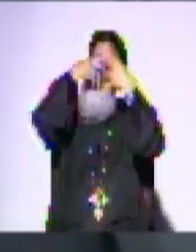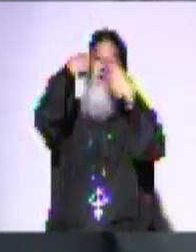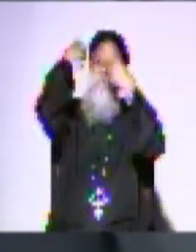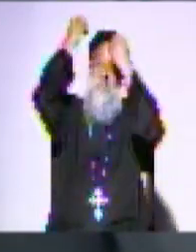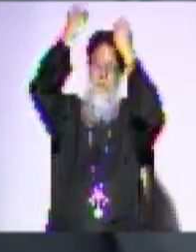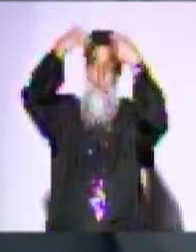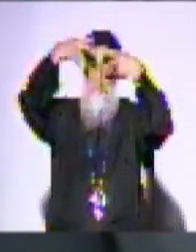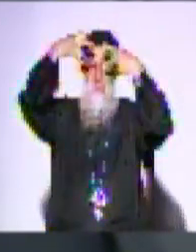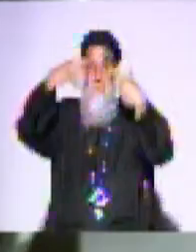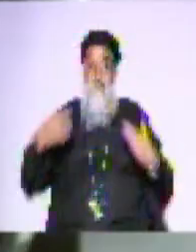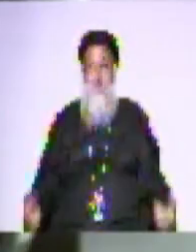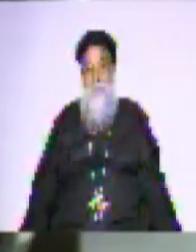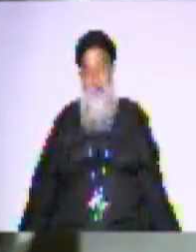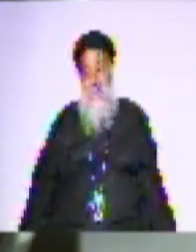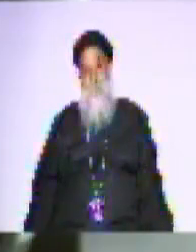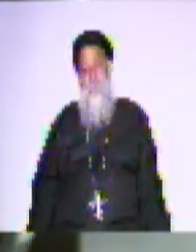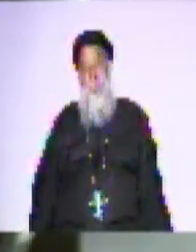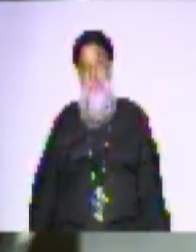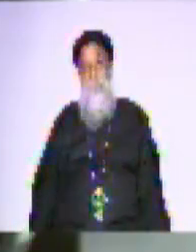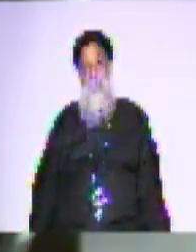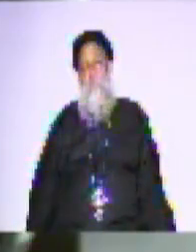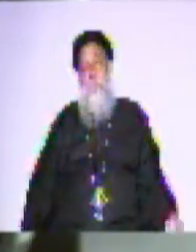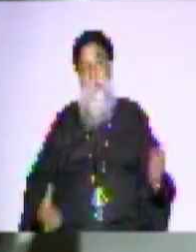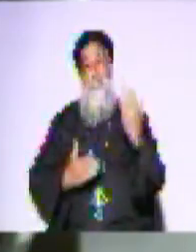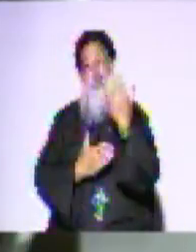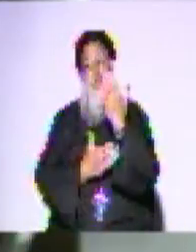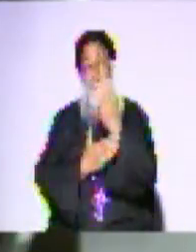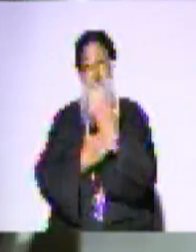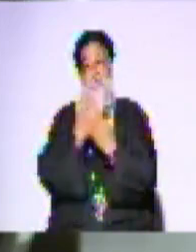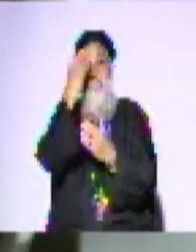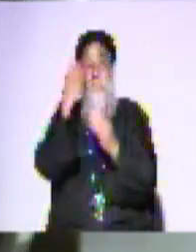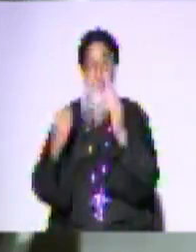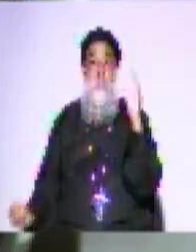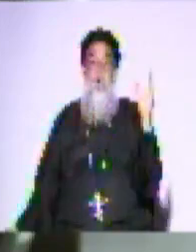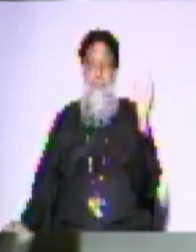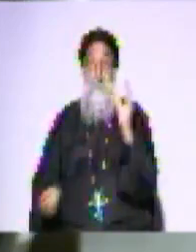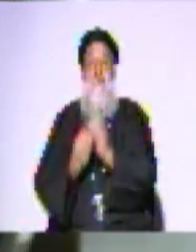القدس. يعني لازم تجديد الخلق